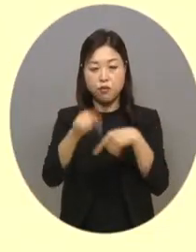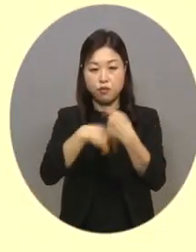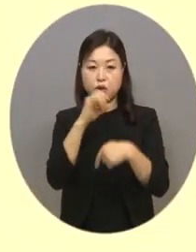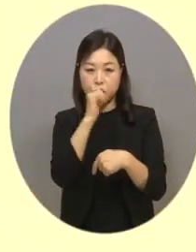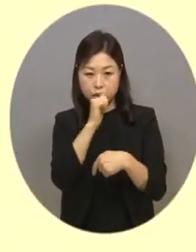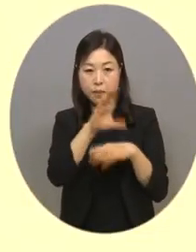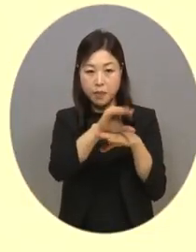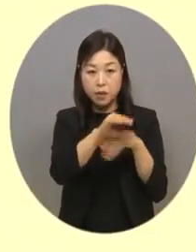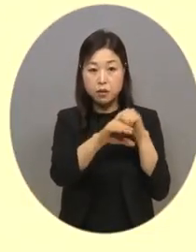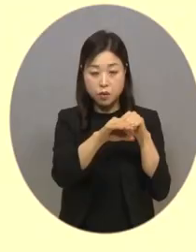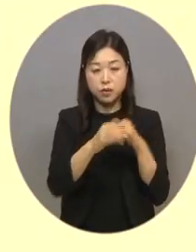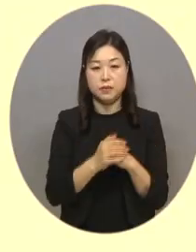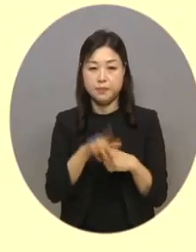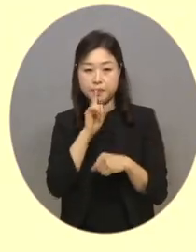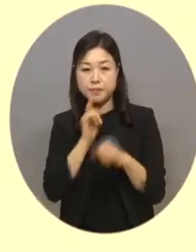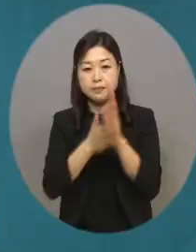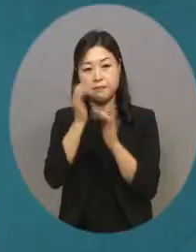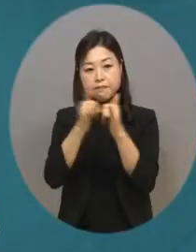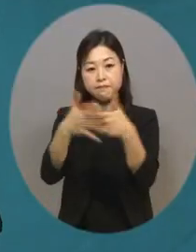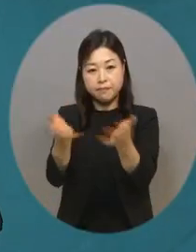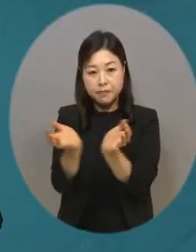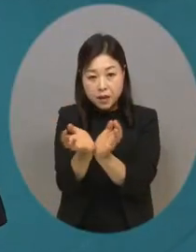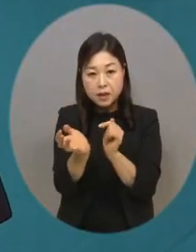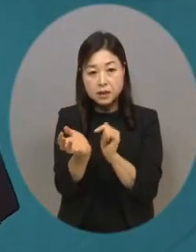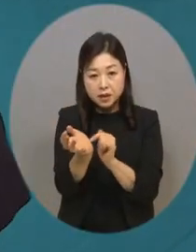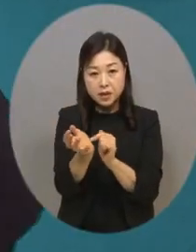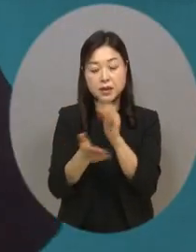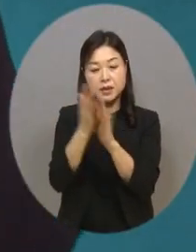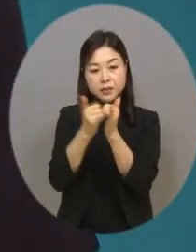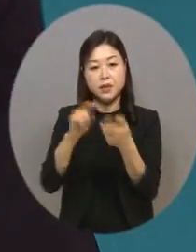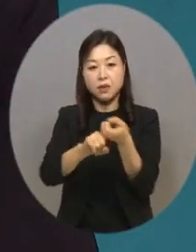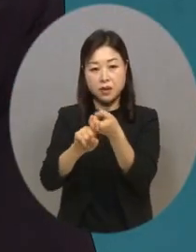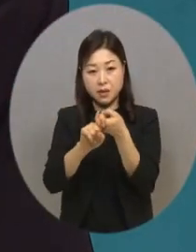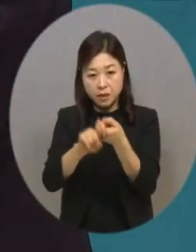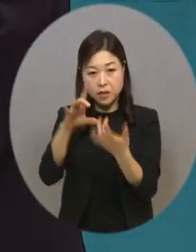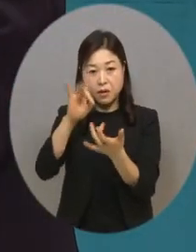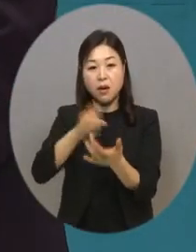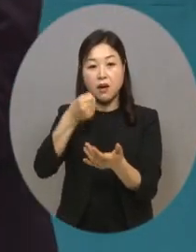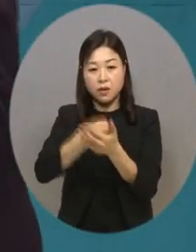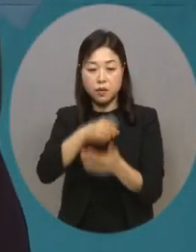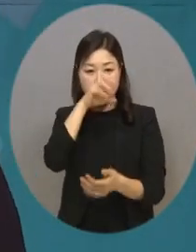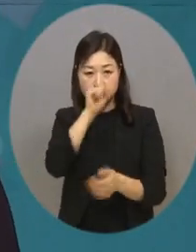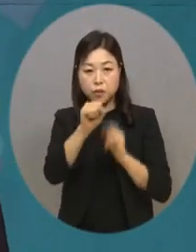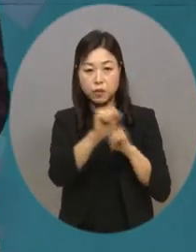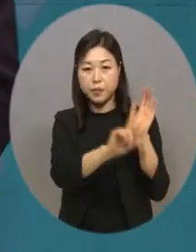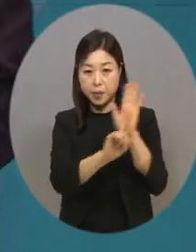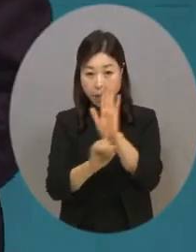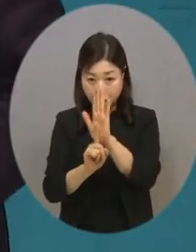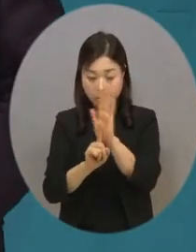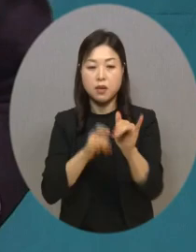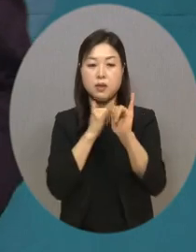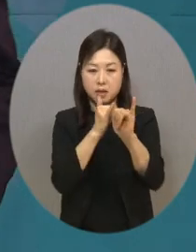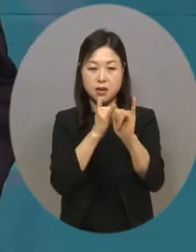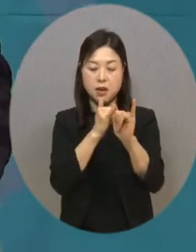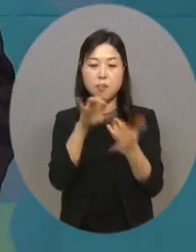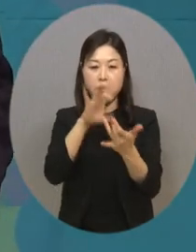언론시민단체인 민주언론시민연합에서 선정한 이달의 좋은 보도상에 선정된 바 있습니다.